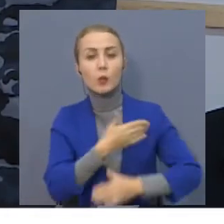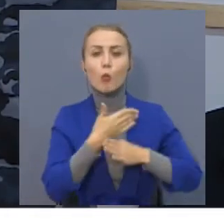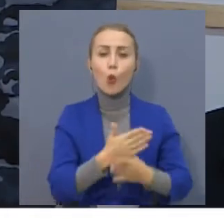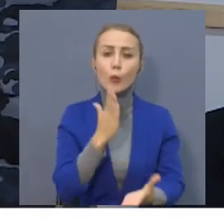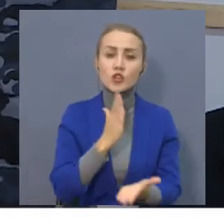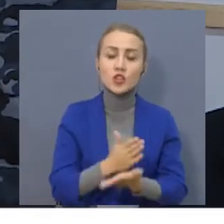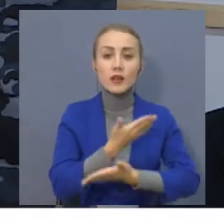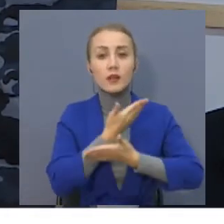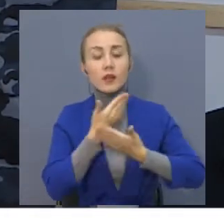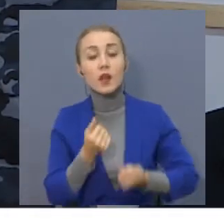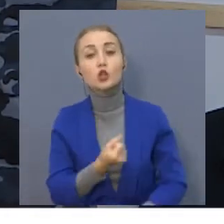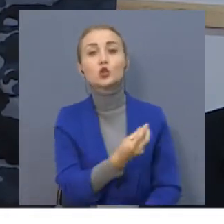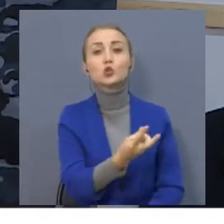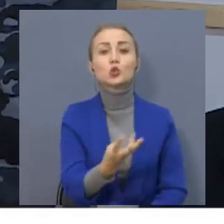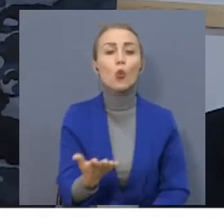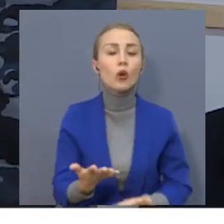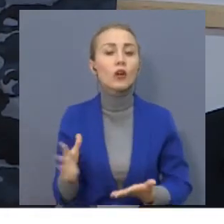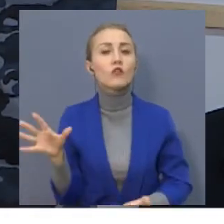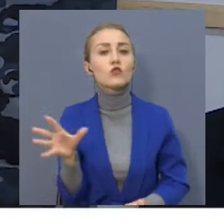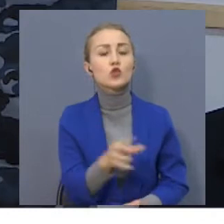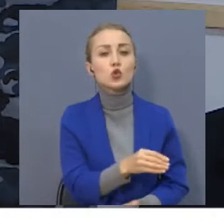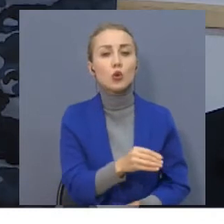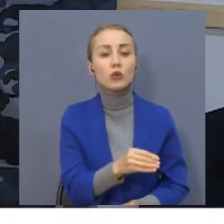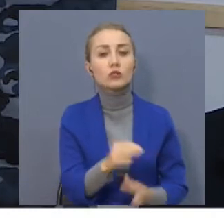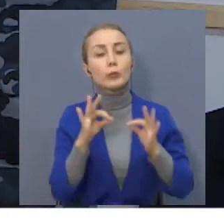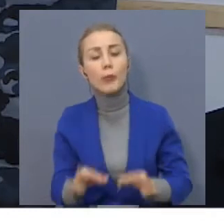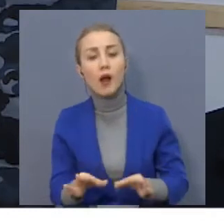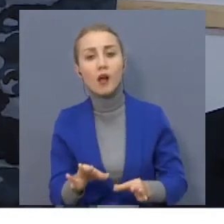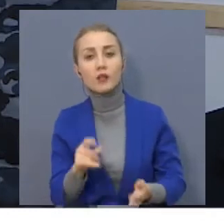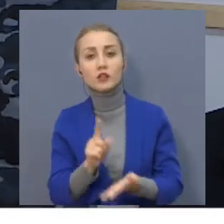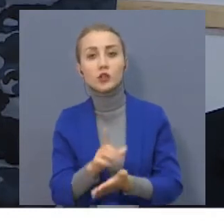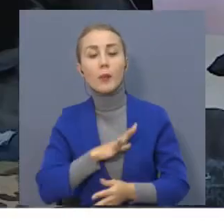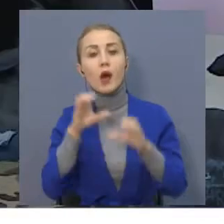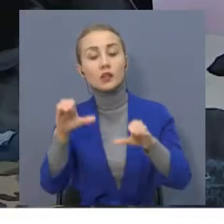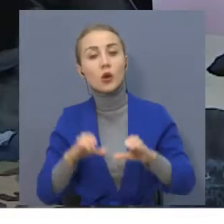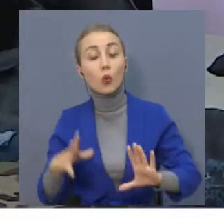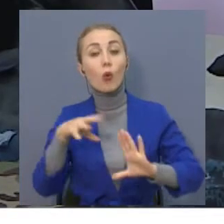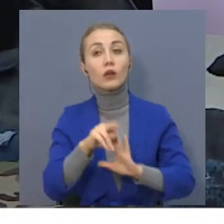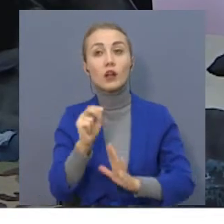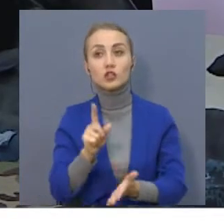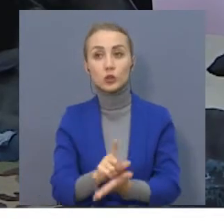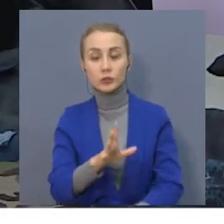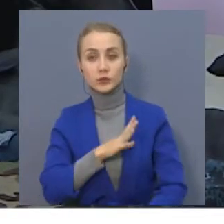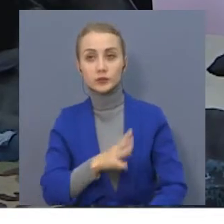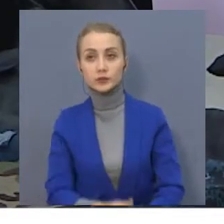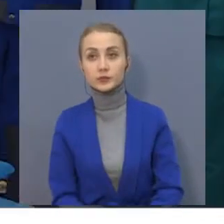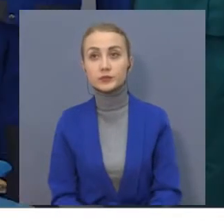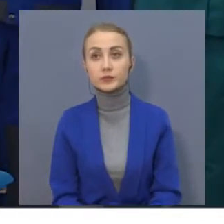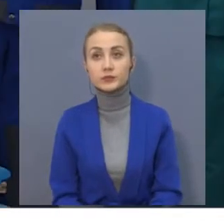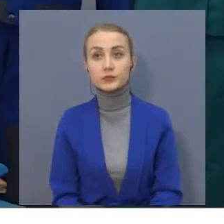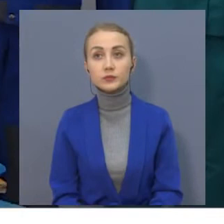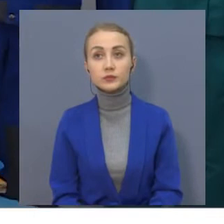осы сапар барысында осы мәселелерді талдап, қамаудағы адамдарға көрсетілетін медициналық көмек деңгейін бақылаймыз.